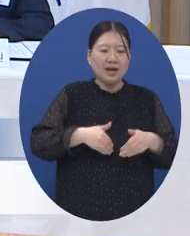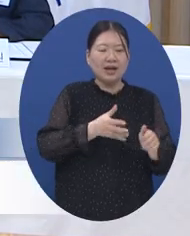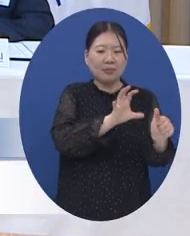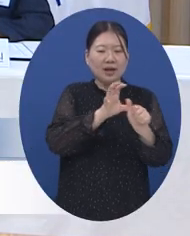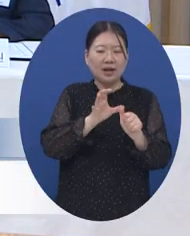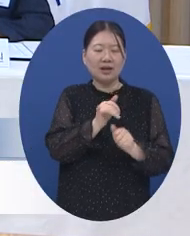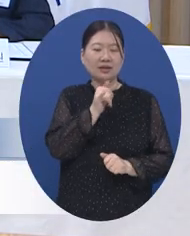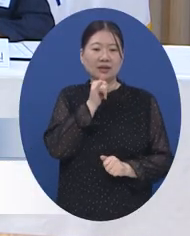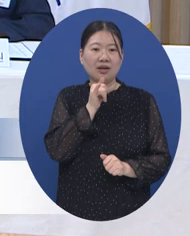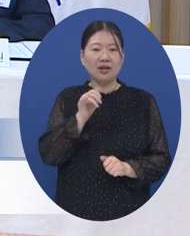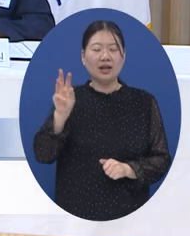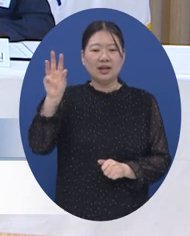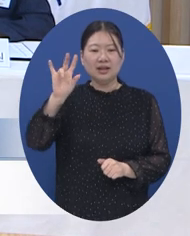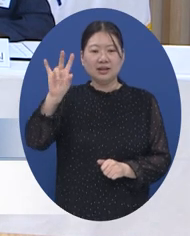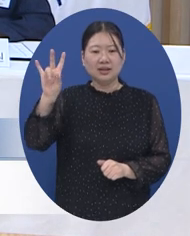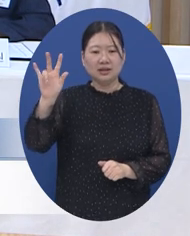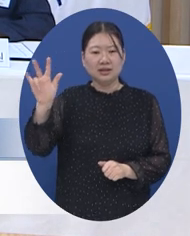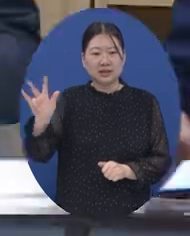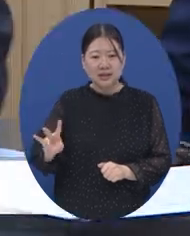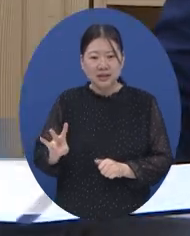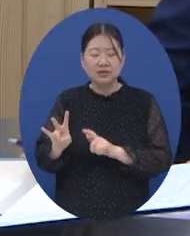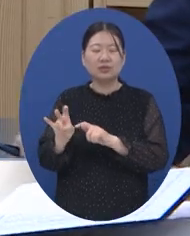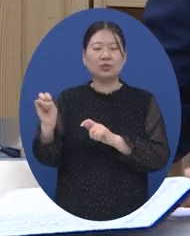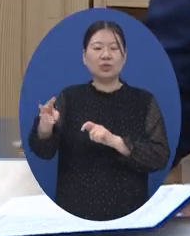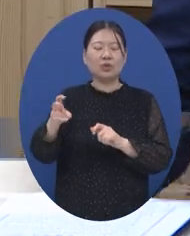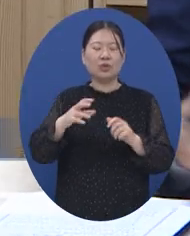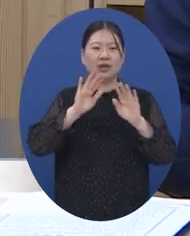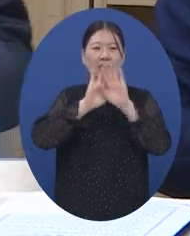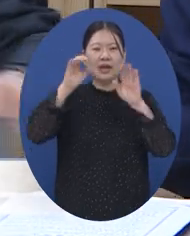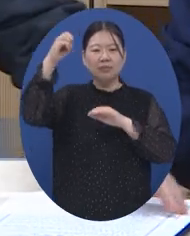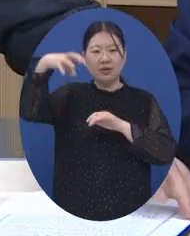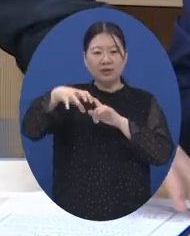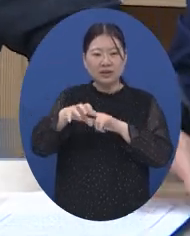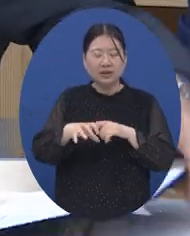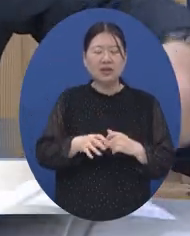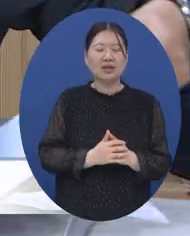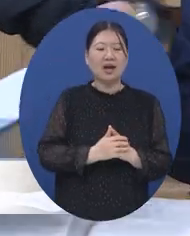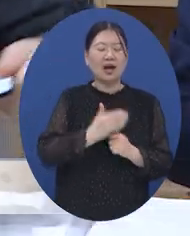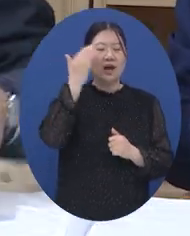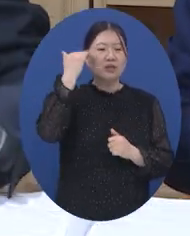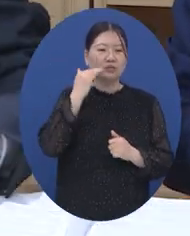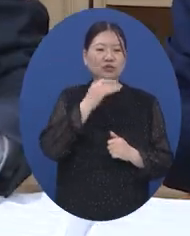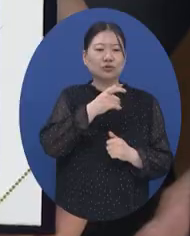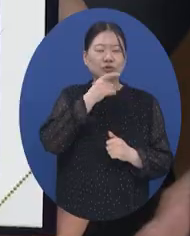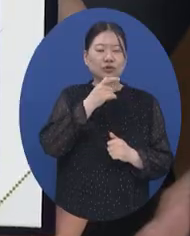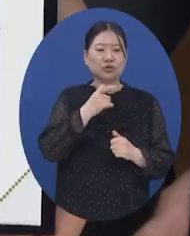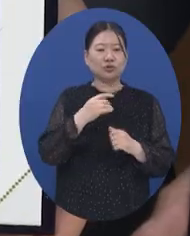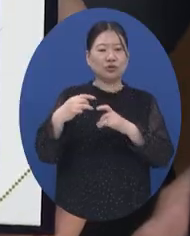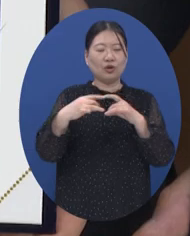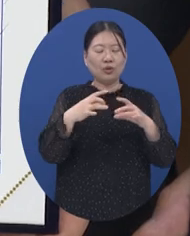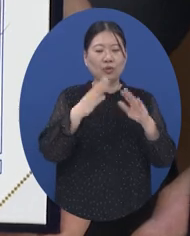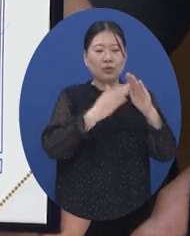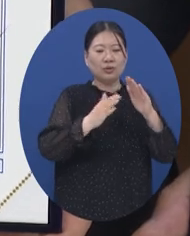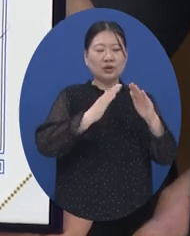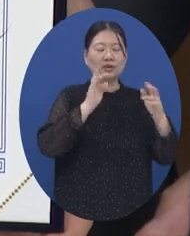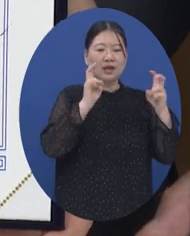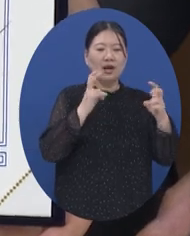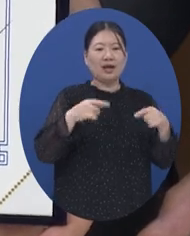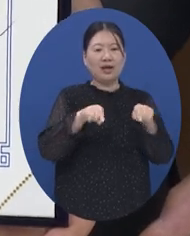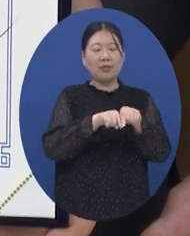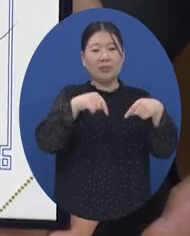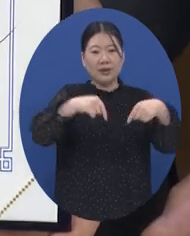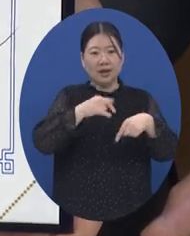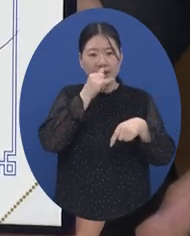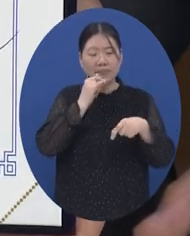위해 경기도는 시흥시와 광명시, 경기도시공사, 한국수자원공사와 업무 협약을 맺었습니다. 세 지자체는 행정 지원을